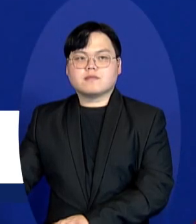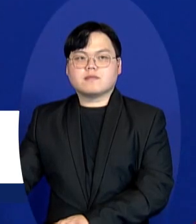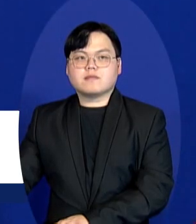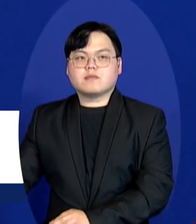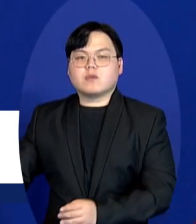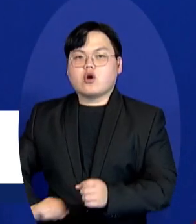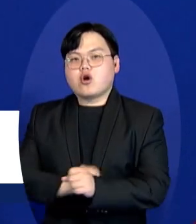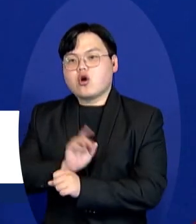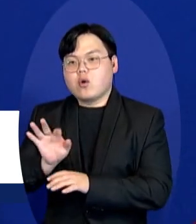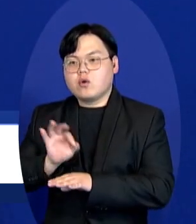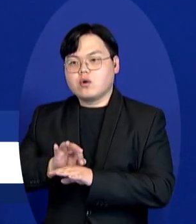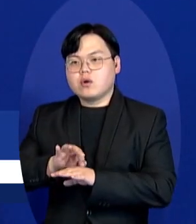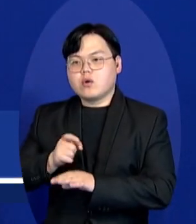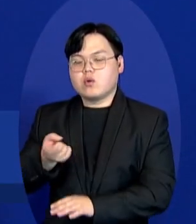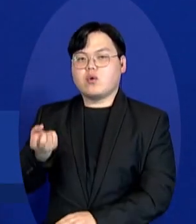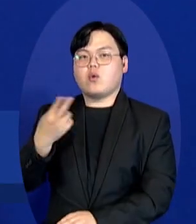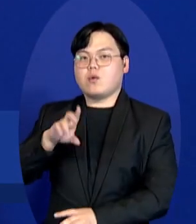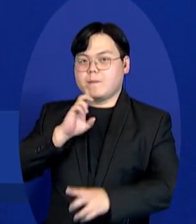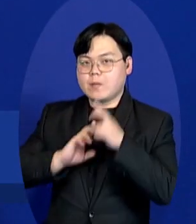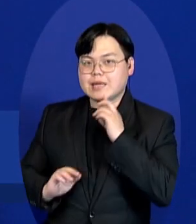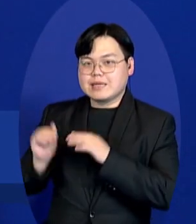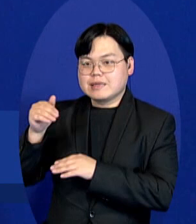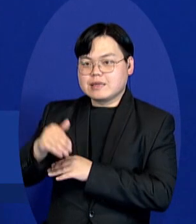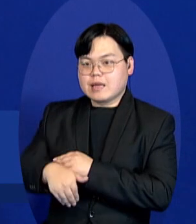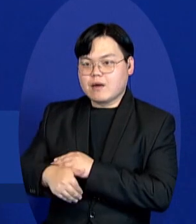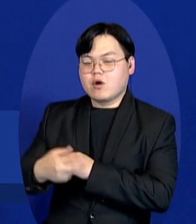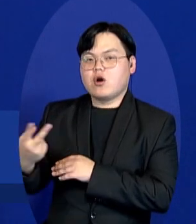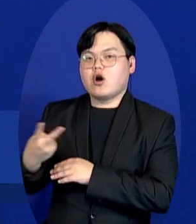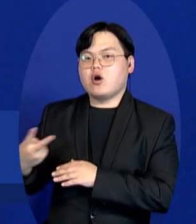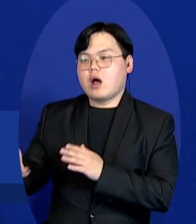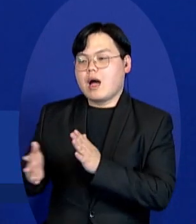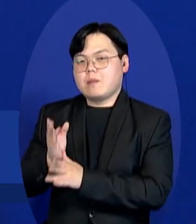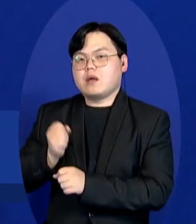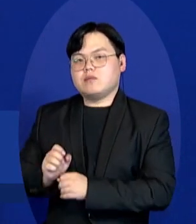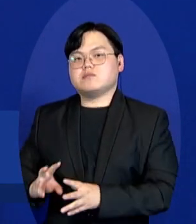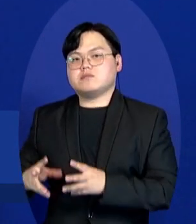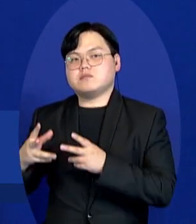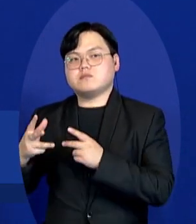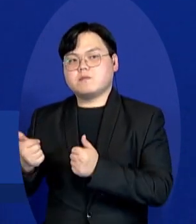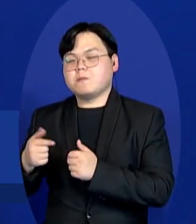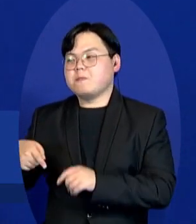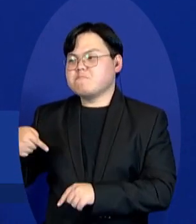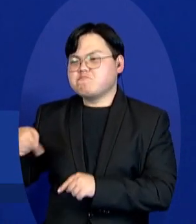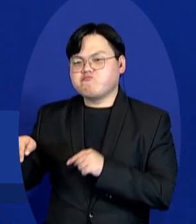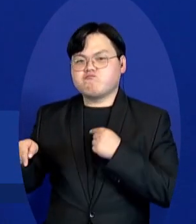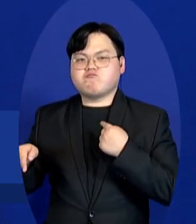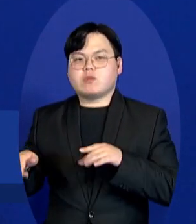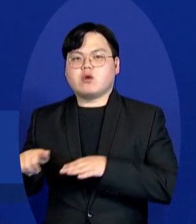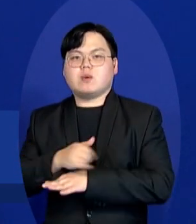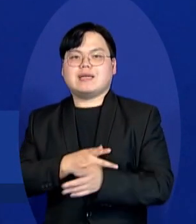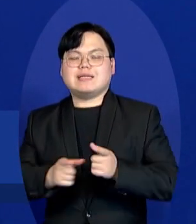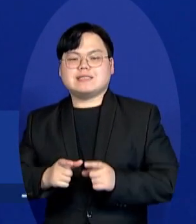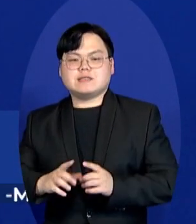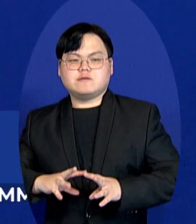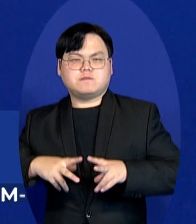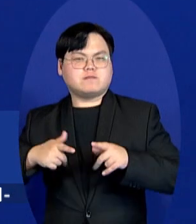Сар тахлын хүнд цаг үеийг даван туулахад хоёр улсын хамтын ажиллагаа өргөжиж байна. Тухайн улс орны эдийн засгийг сэргээхэд олон хүчин зүйлс нөлөөлдгөө.